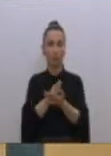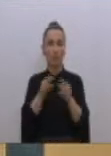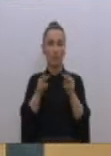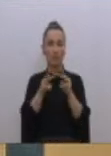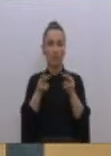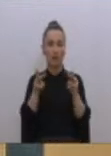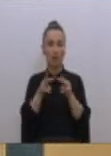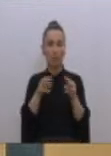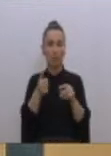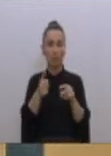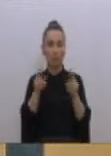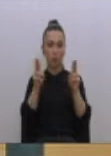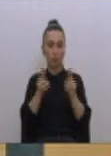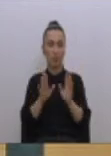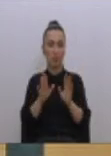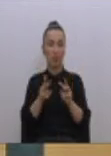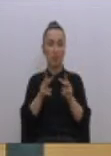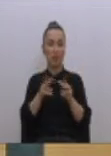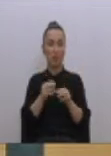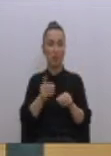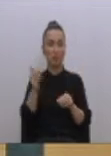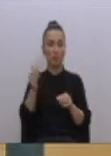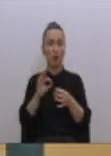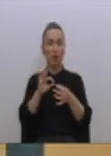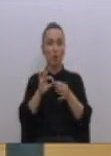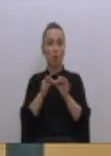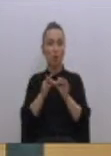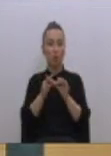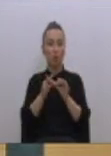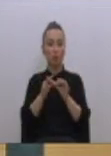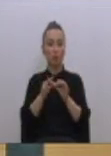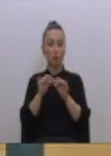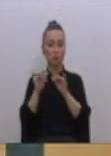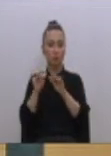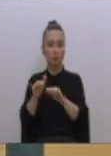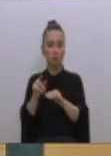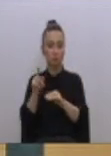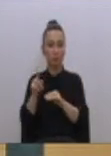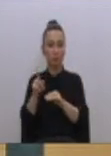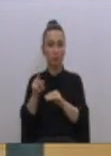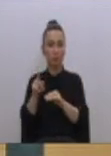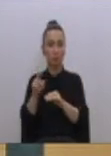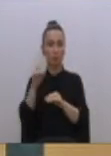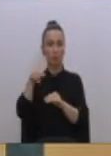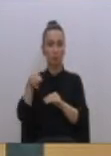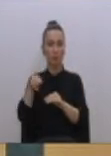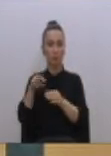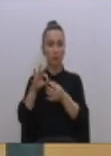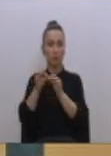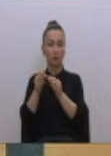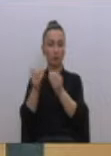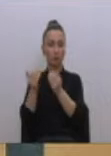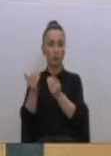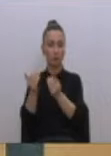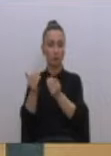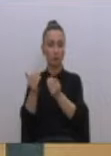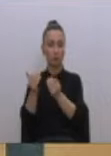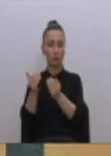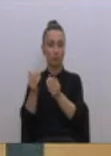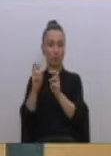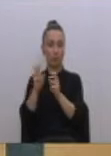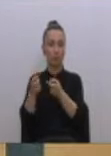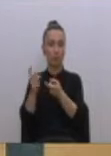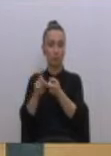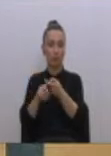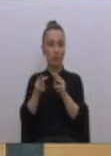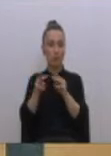სამინისტროს, როგორც წესი სამინისტროს თუ კონკრეტული ჰორიზონტალური აუდიტი არ არის გარკვეული კონკრეტული სპეციფიკაციით,